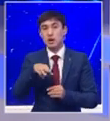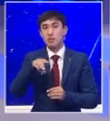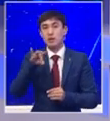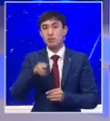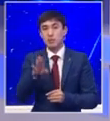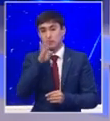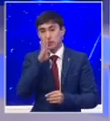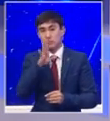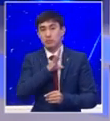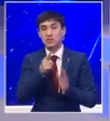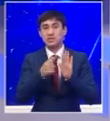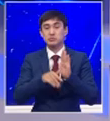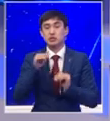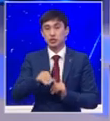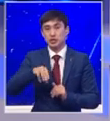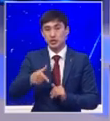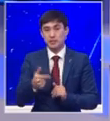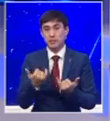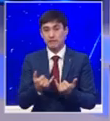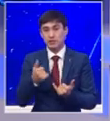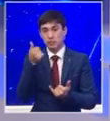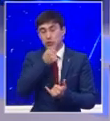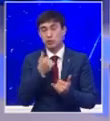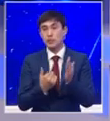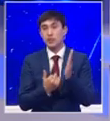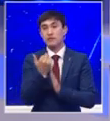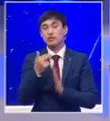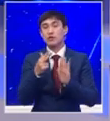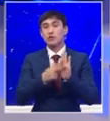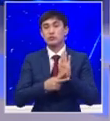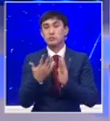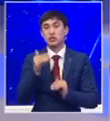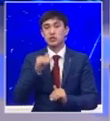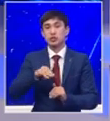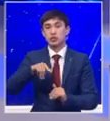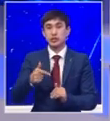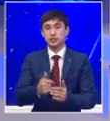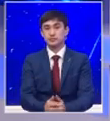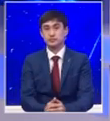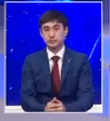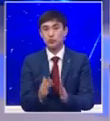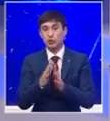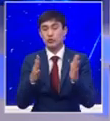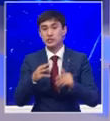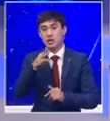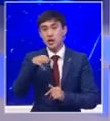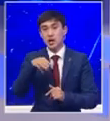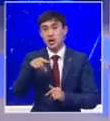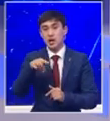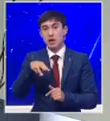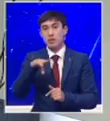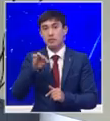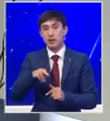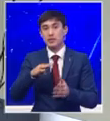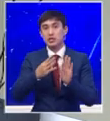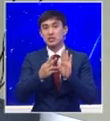минимальной заработной платы составлял 70 тысяч тенге, то в нынешнем он вырос до 85 тысяч. Увеличился и месячный